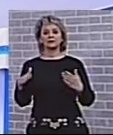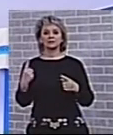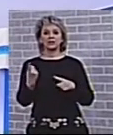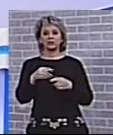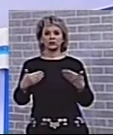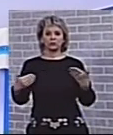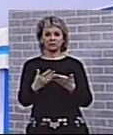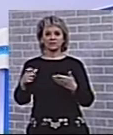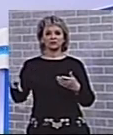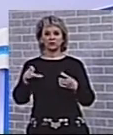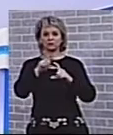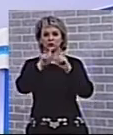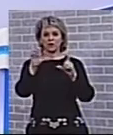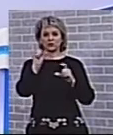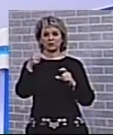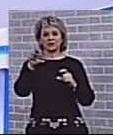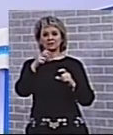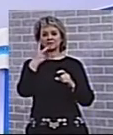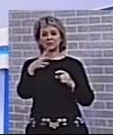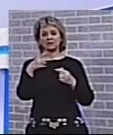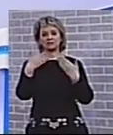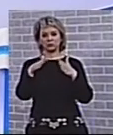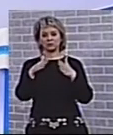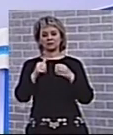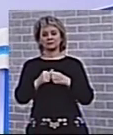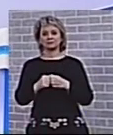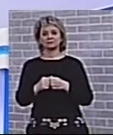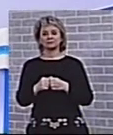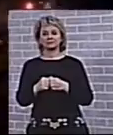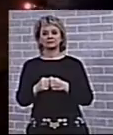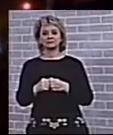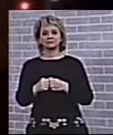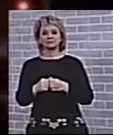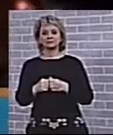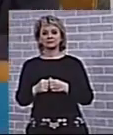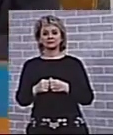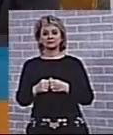Здравствуйте. Это новости на Дону, в студии Артем Тарасов. Смотрите выпуски.